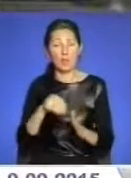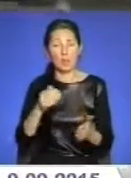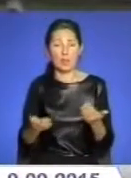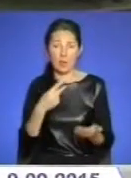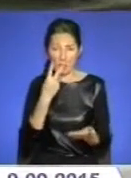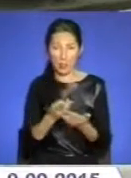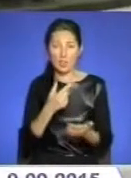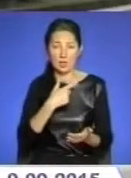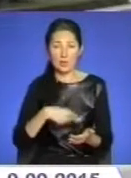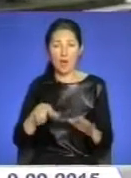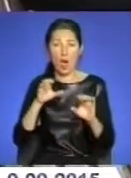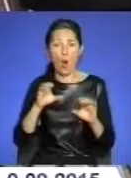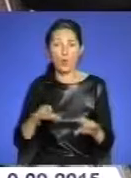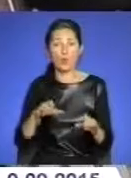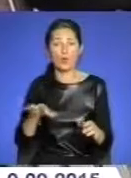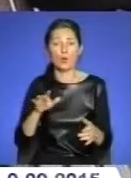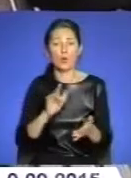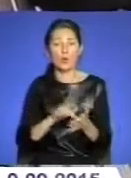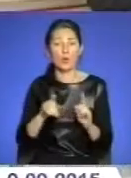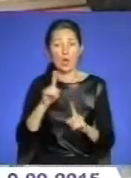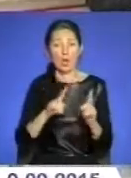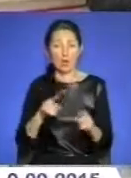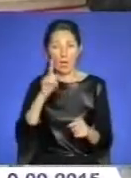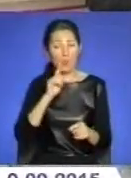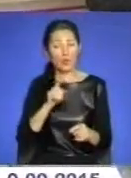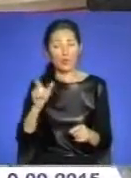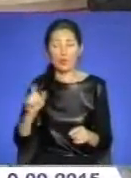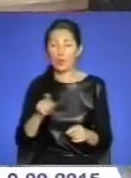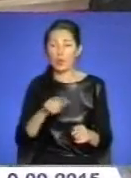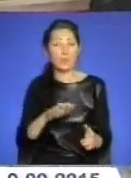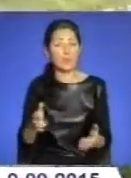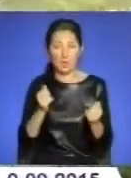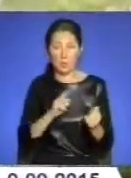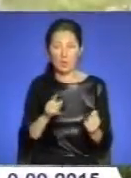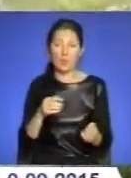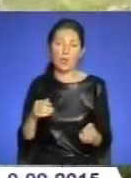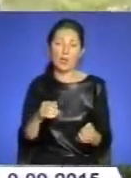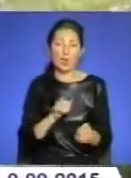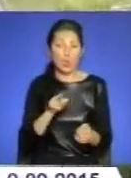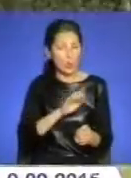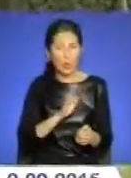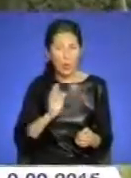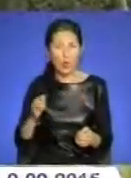краяни не дуже підтримують Башту в його починаннях. І щоб не зовсім йому було самотньо, наша знімальна група